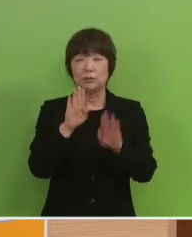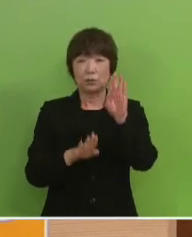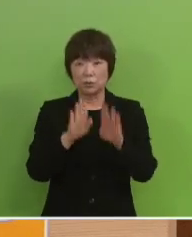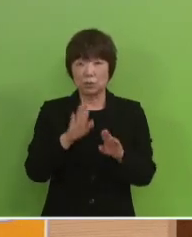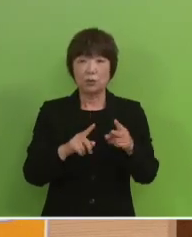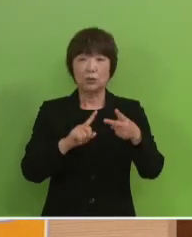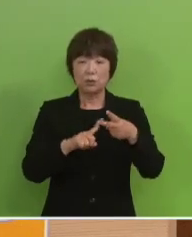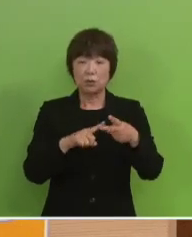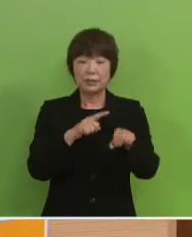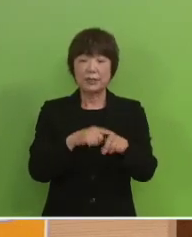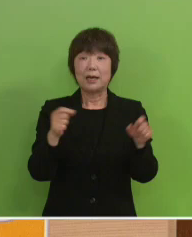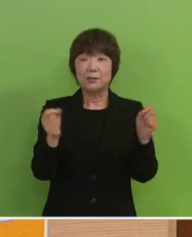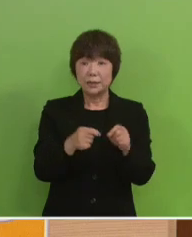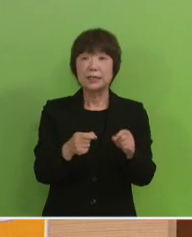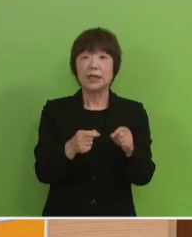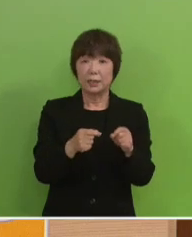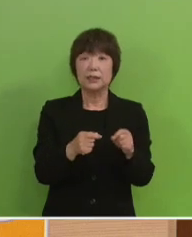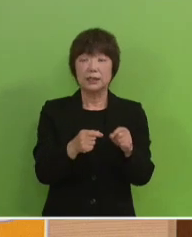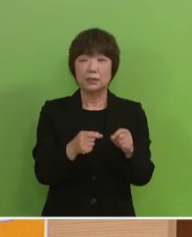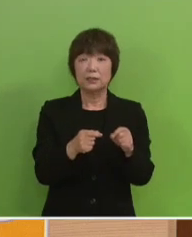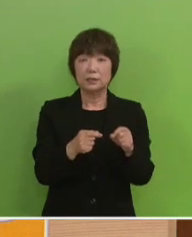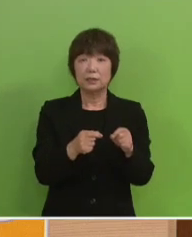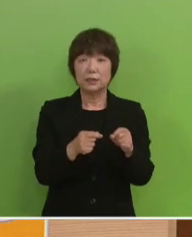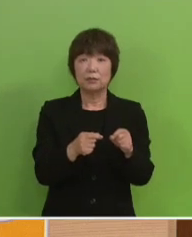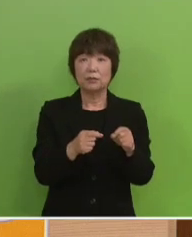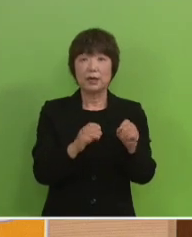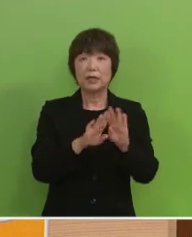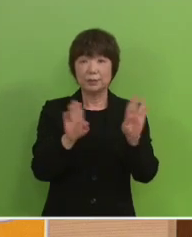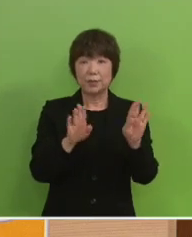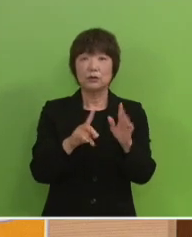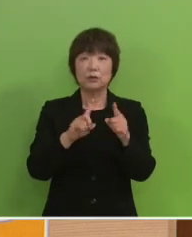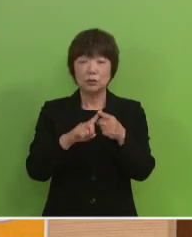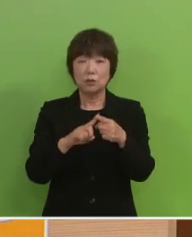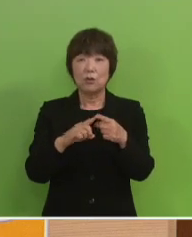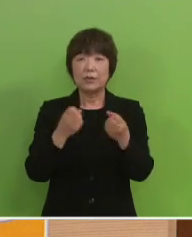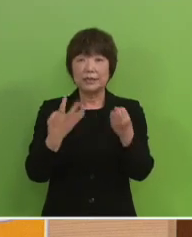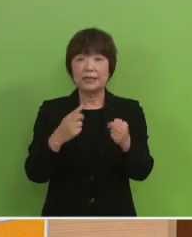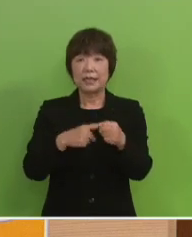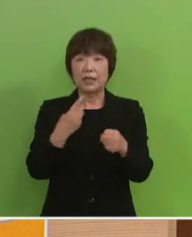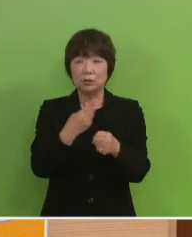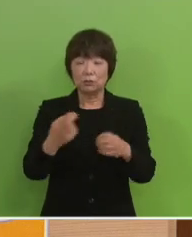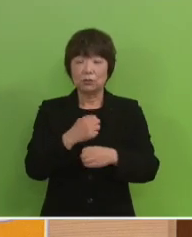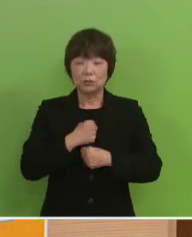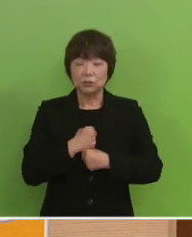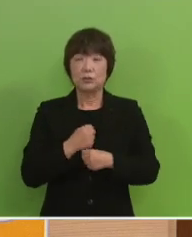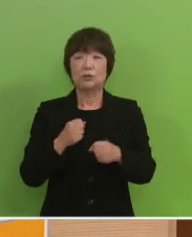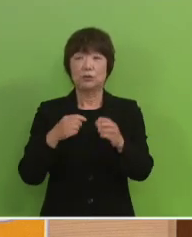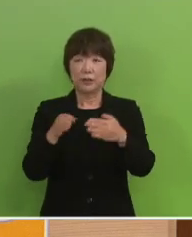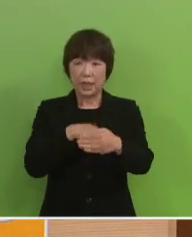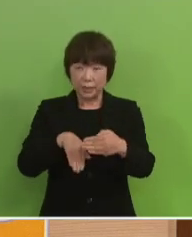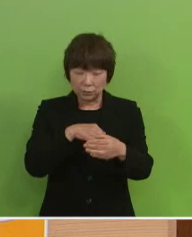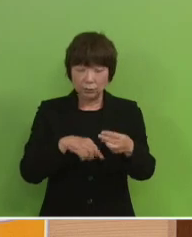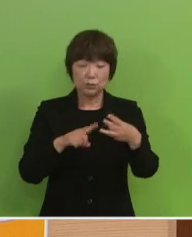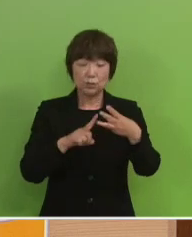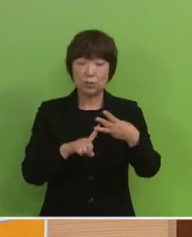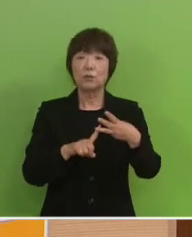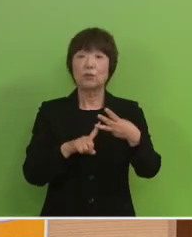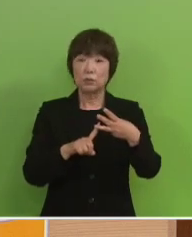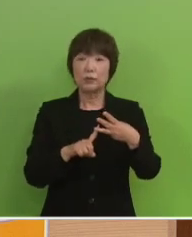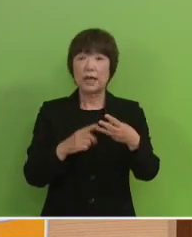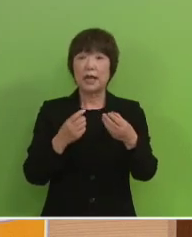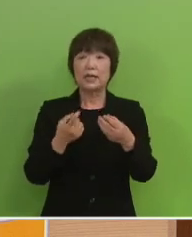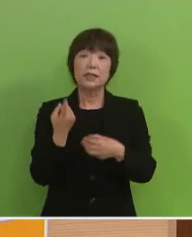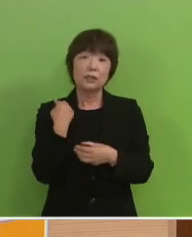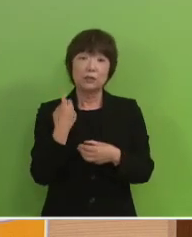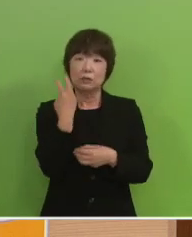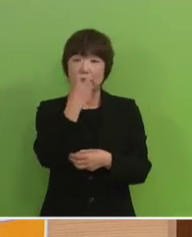開始と新年度4月1日に入りましたので改めての注意次号そして昨日の検査結果についてお